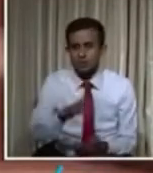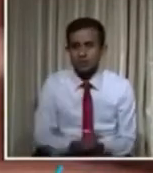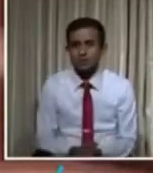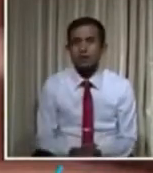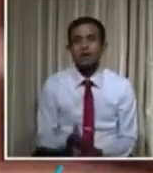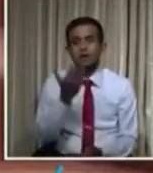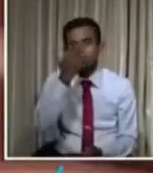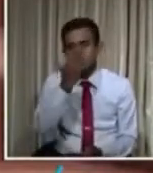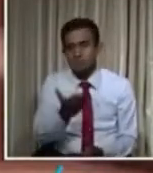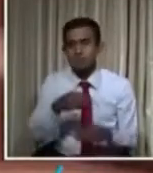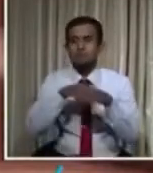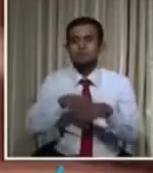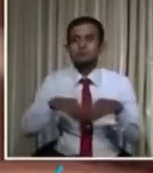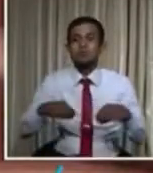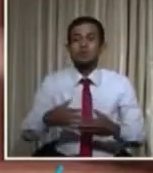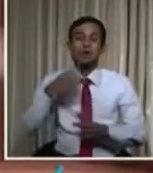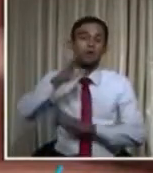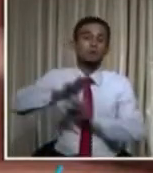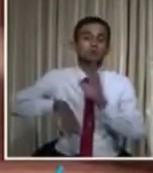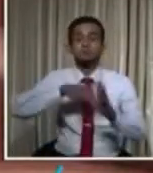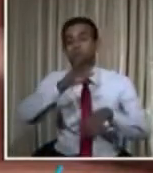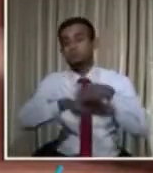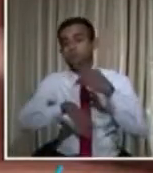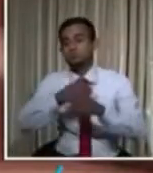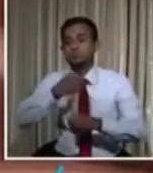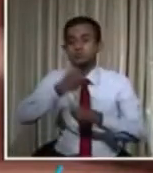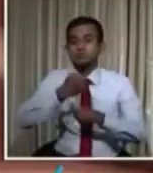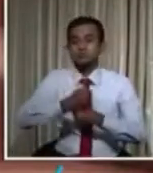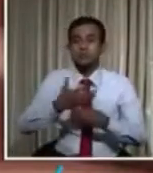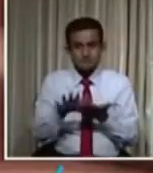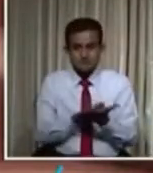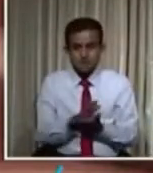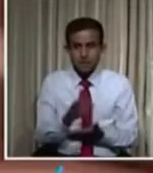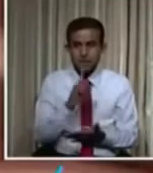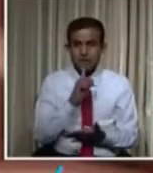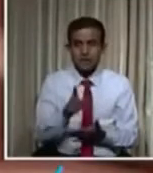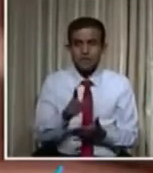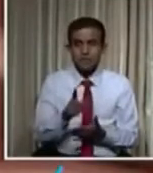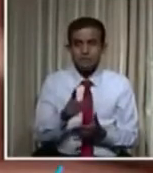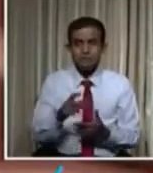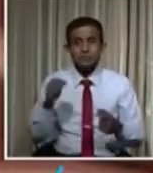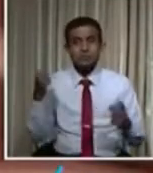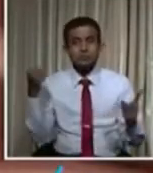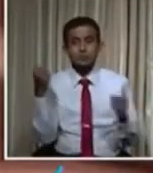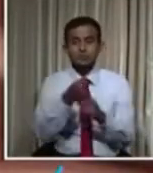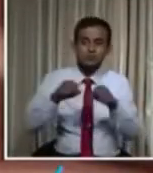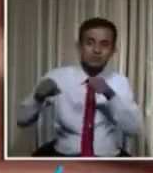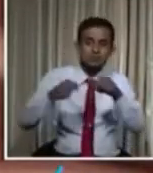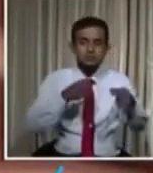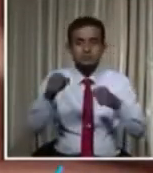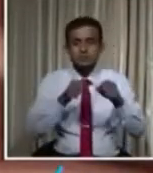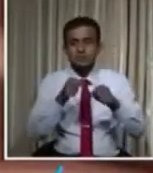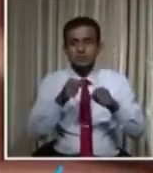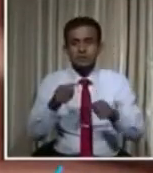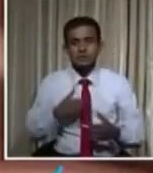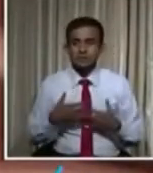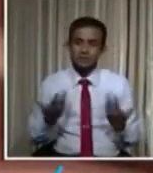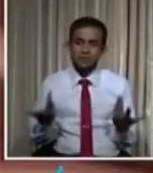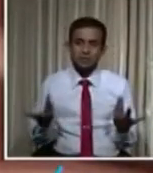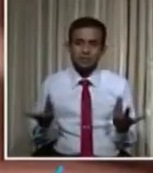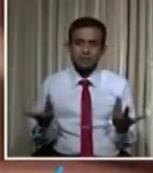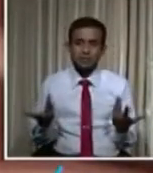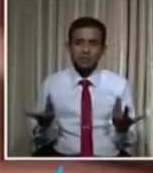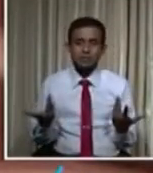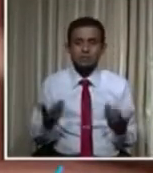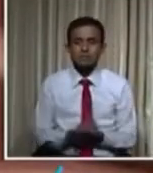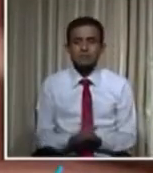තමයි මේ කෘෂිකර්මාන්තයේ මහා අවුලක් ඇති වෙලා ආණ්ඩුව අපරාධයට පත් වුනේ. ඒ ගහගන්නේ බොක්සින් නරම ඒවා ඒ වටන මම නැහැ. ඒක නිසා